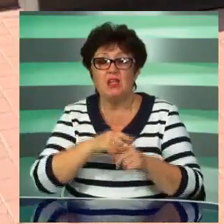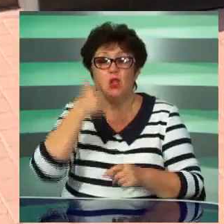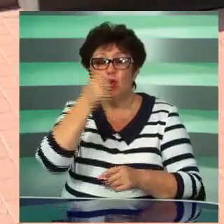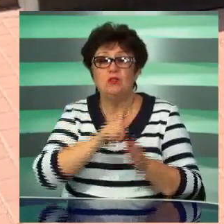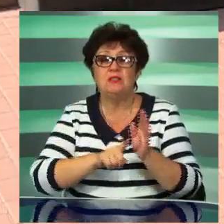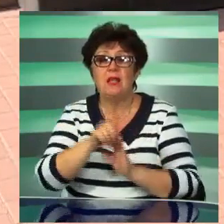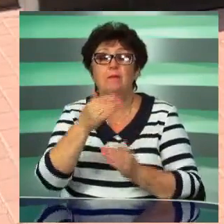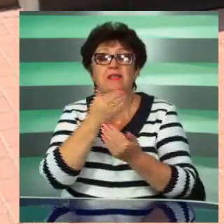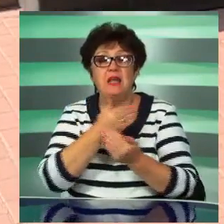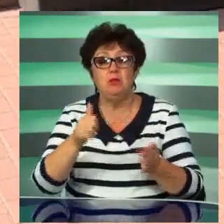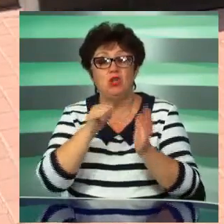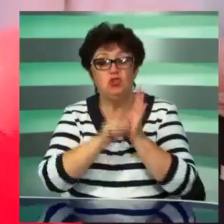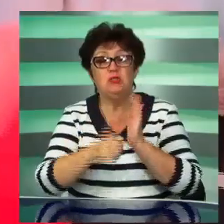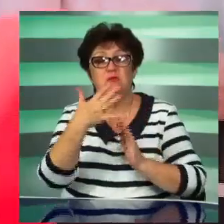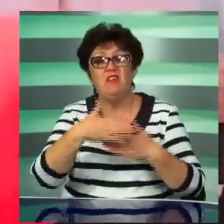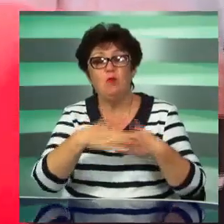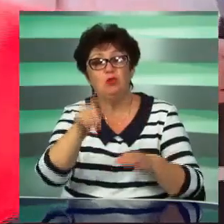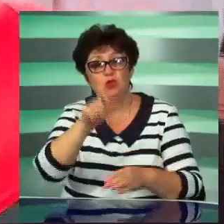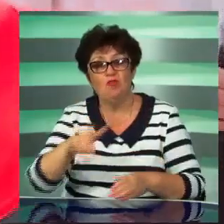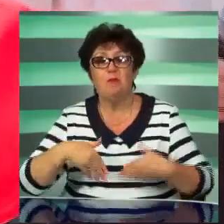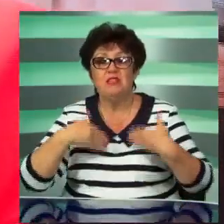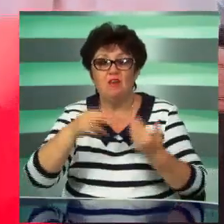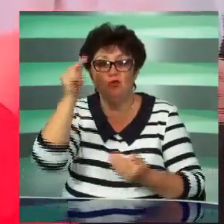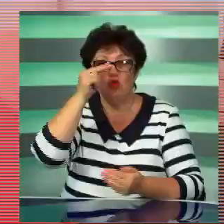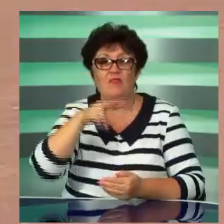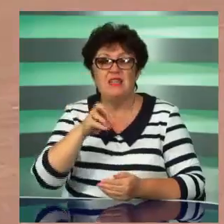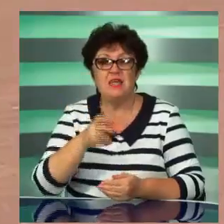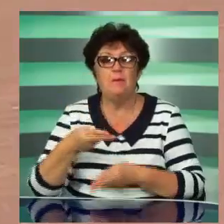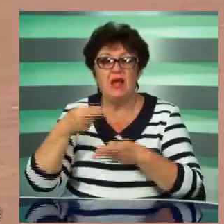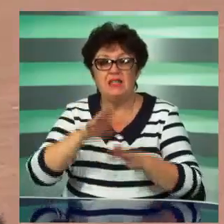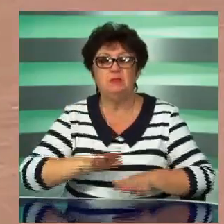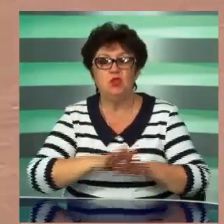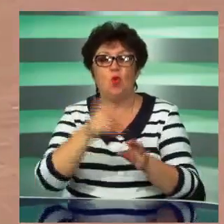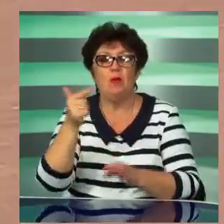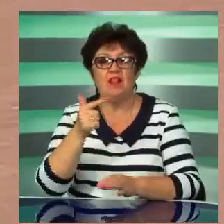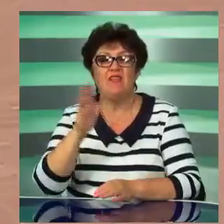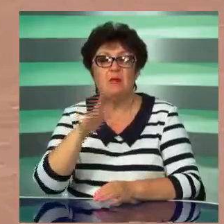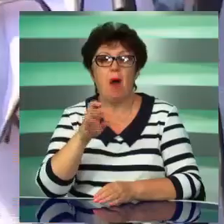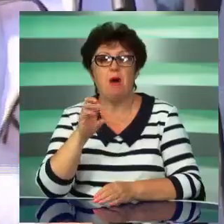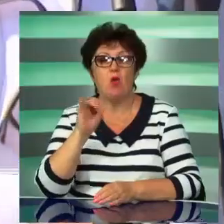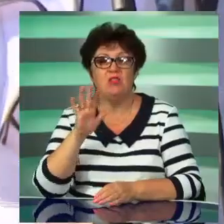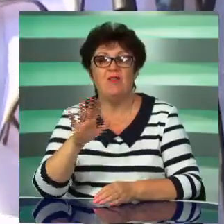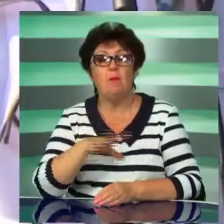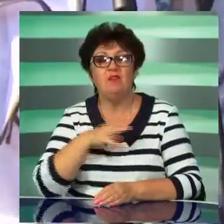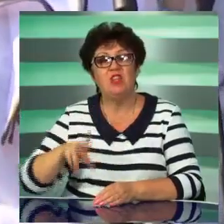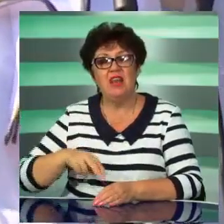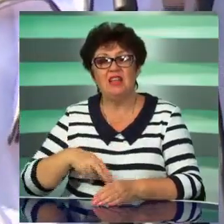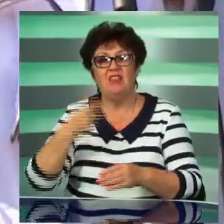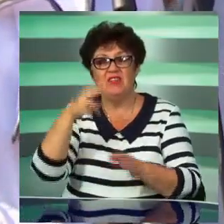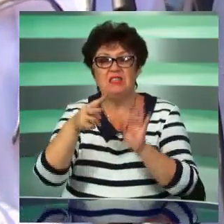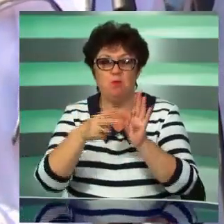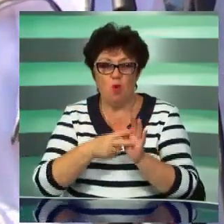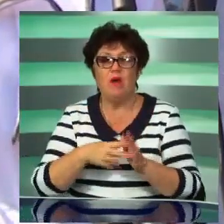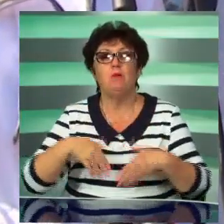станет последним для 65 выпускников. Поздравить учеников лицея приехал заместитель губернатора Владимир Оборотов. Бывший директор